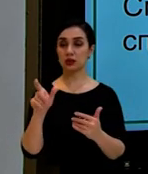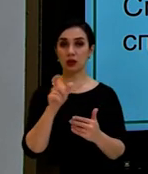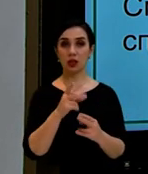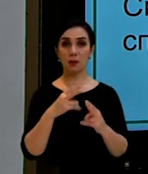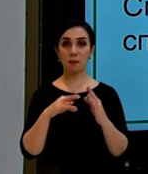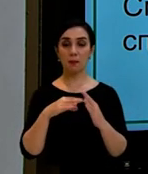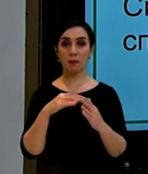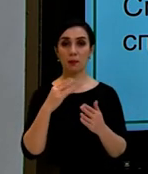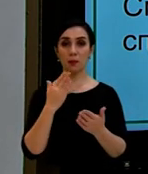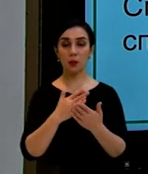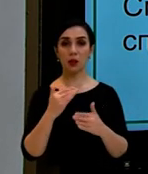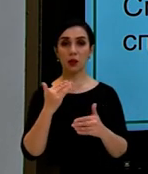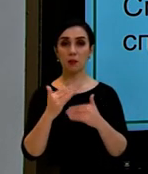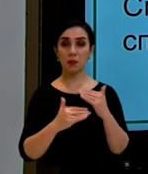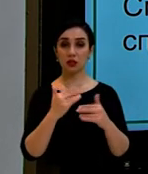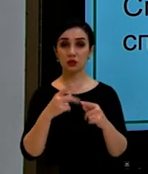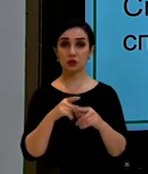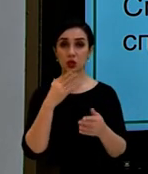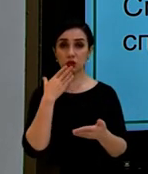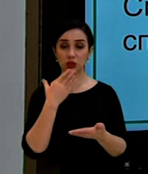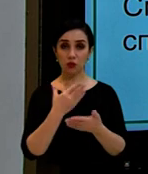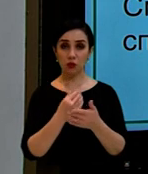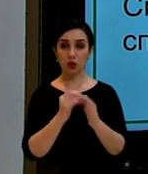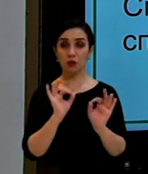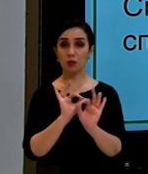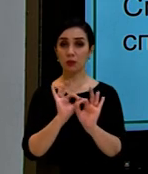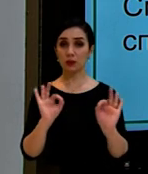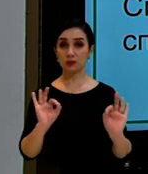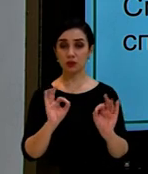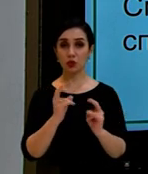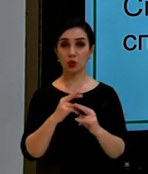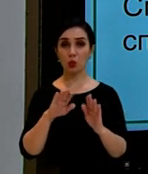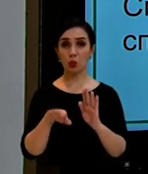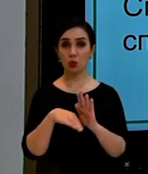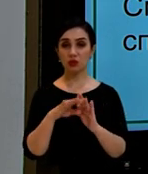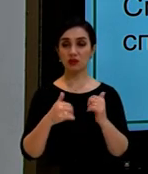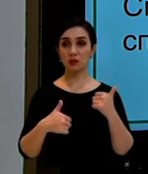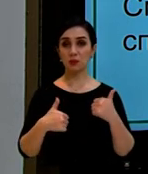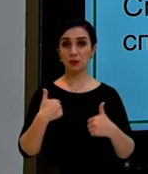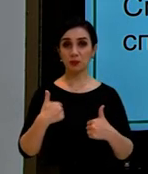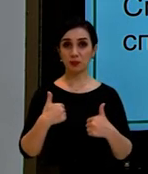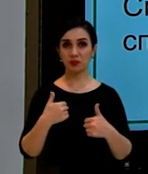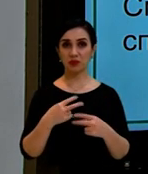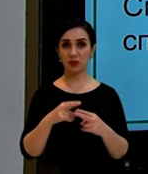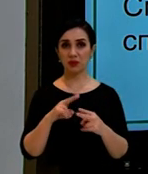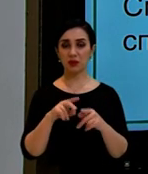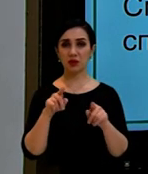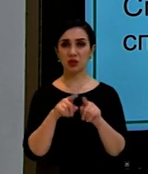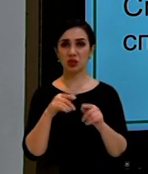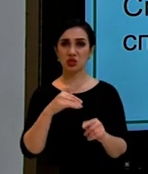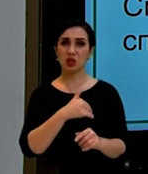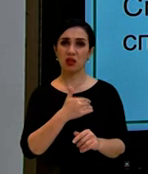потребность в продвижении своего превосходного пустое высокомерия кичливость